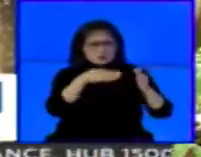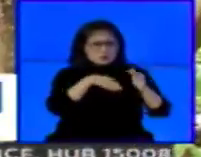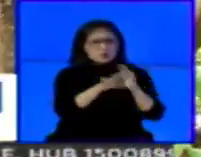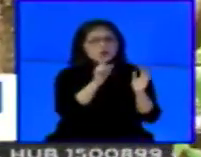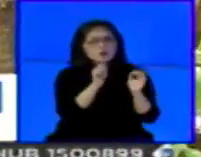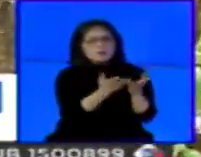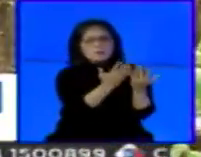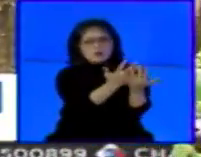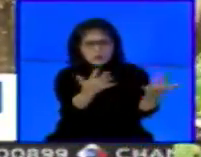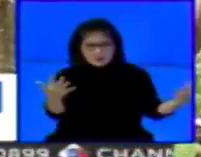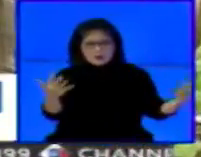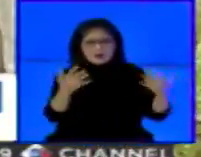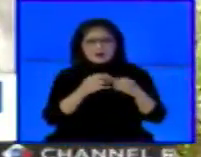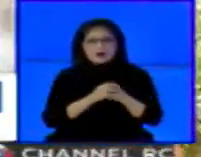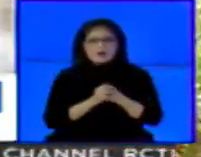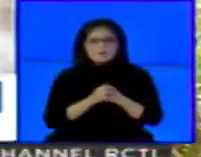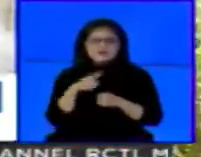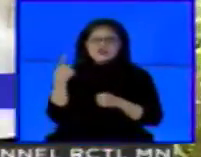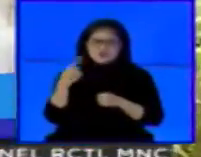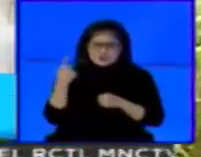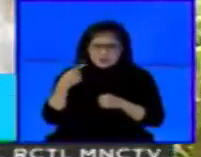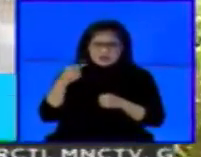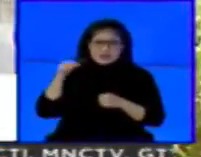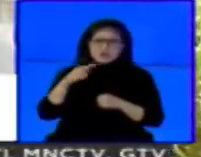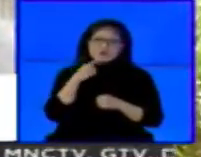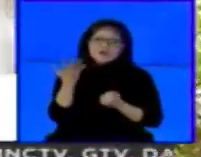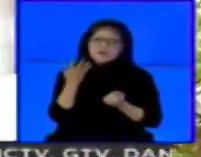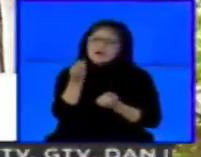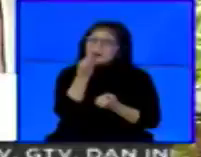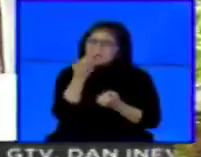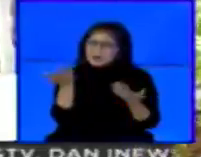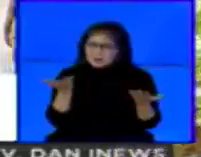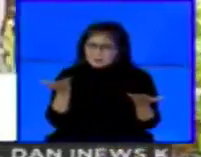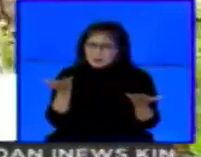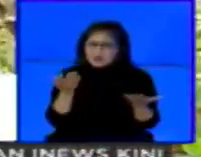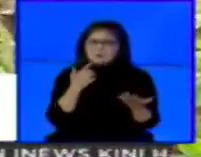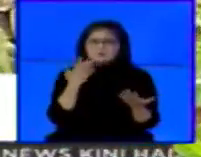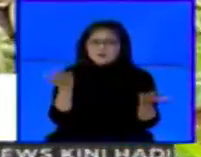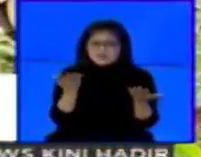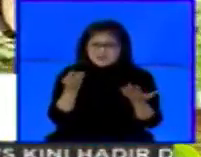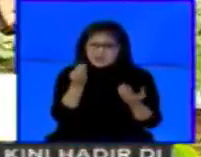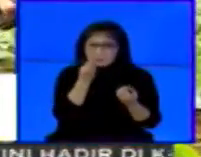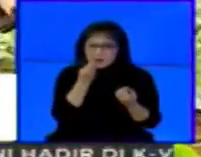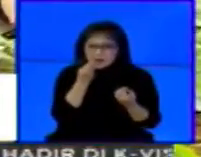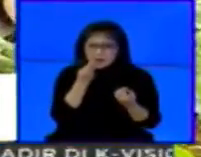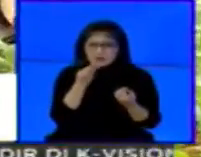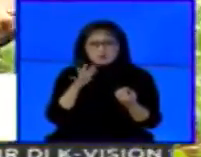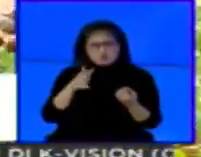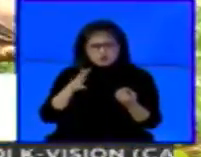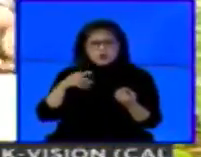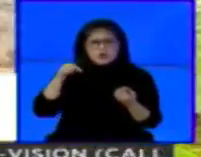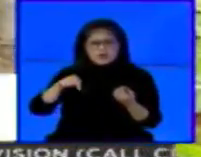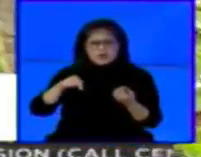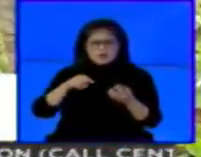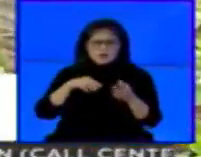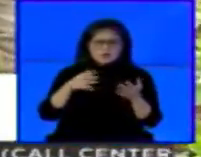muncul di sini. Sering. Biasanya makan apa? Di sini biasanya kalau nggak PT, durian itulah yang paling